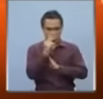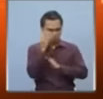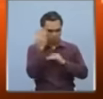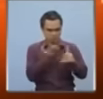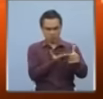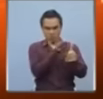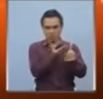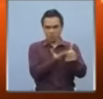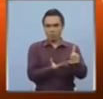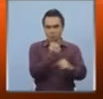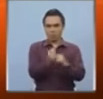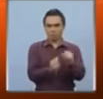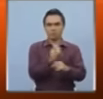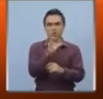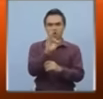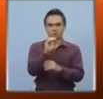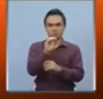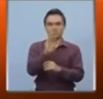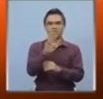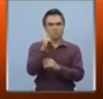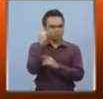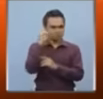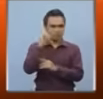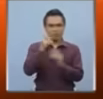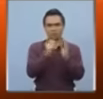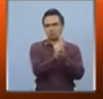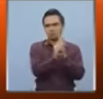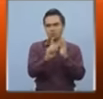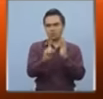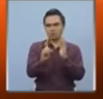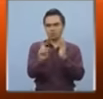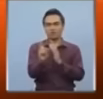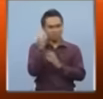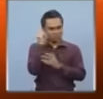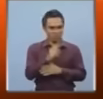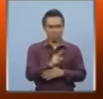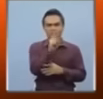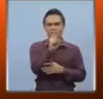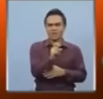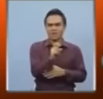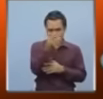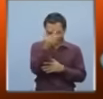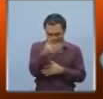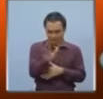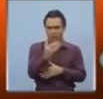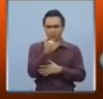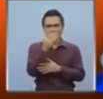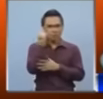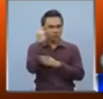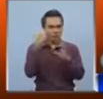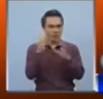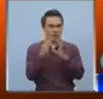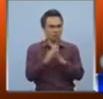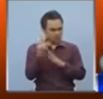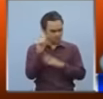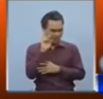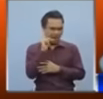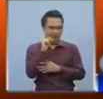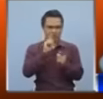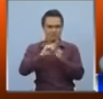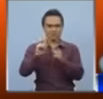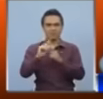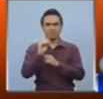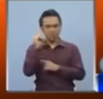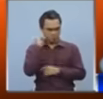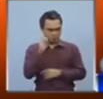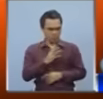บุญเตย 94ปีชาวจังหวัดอุดรธานีค่ะที่เสียชีวิตไปแล้วแต่ปรากฏว่ามีกระแสข่าวนะคะว่าสัญญาณ